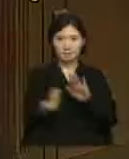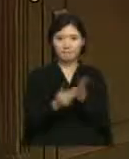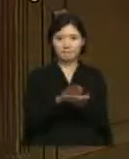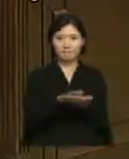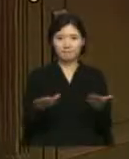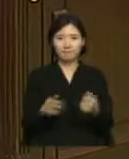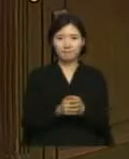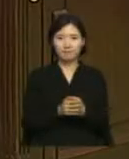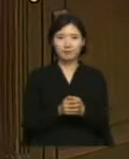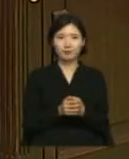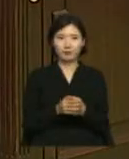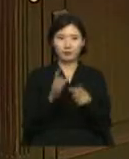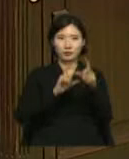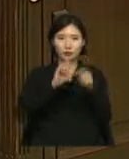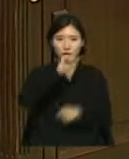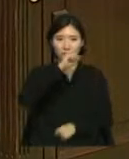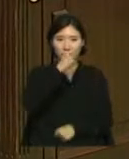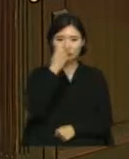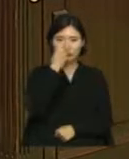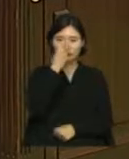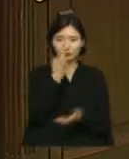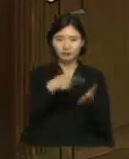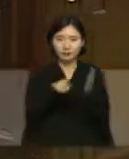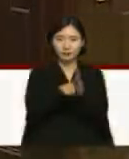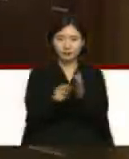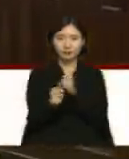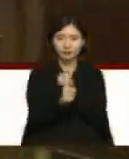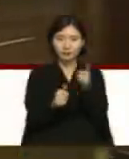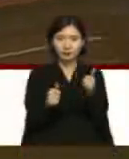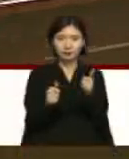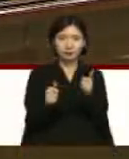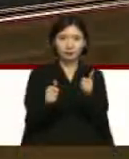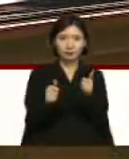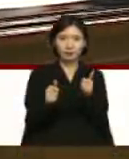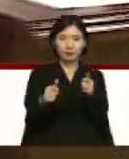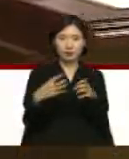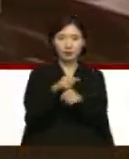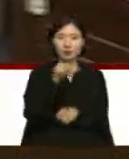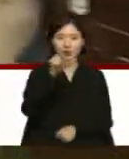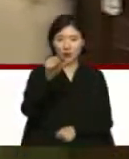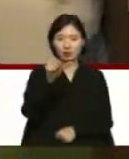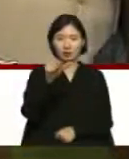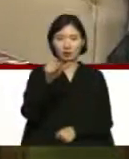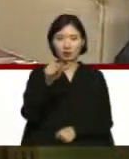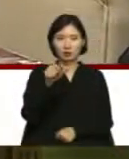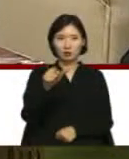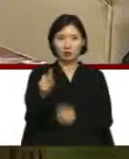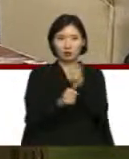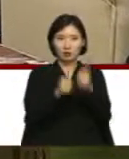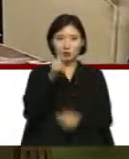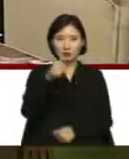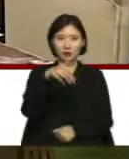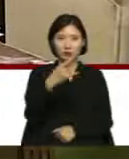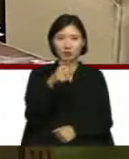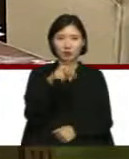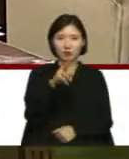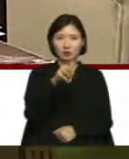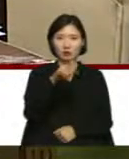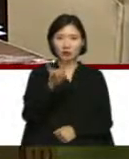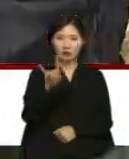편성하였습니다. 한편 추경 예산안 심사를 위한 위원은 모두 5명으로 예산결산위원회 위원장으로는 최경애